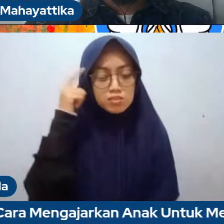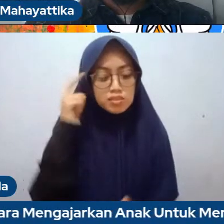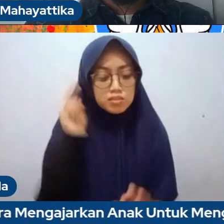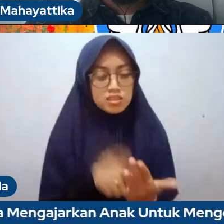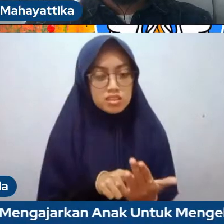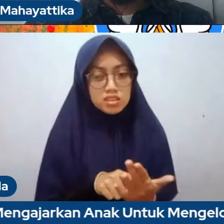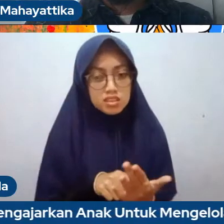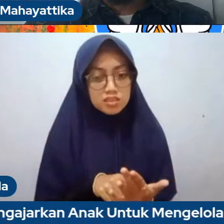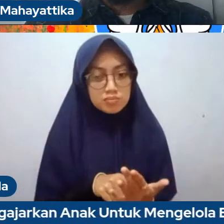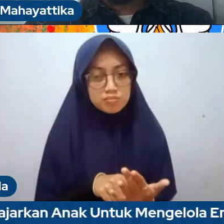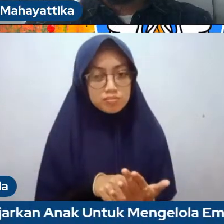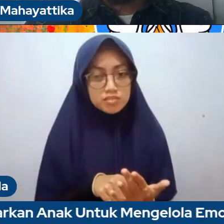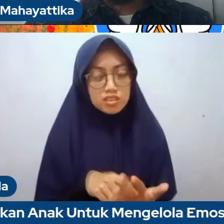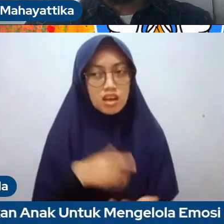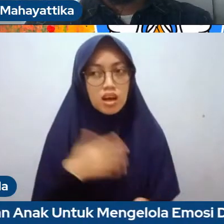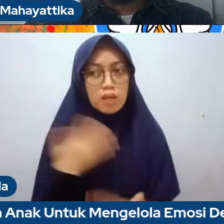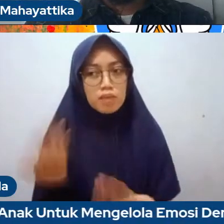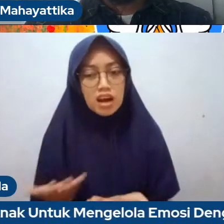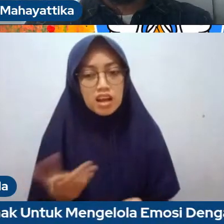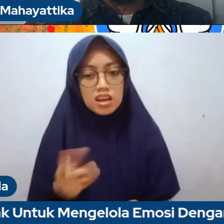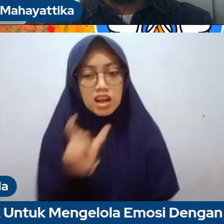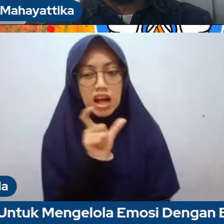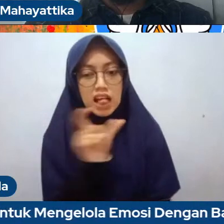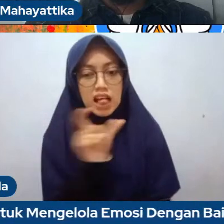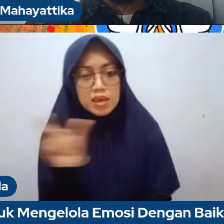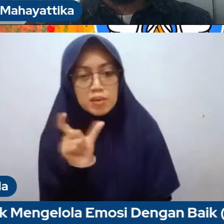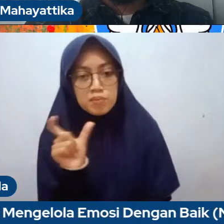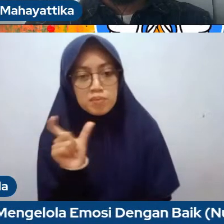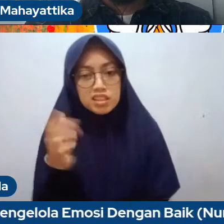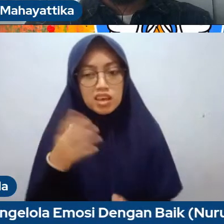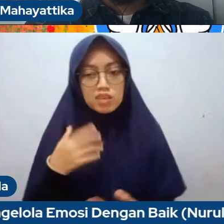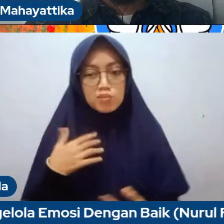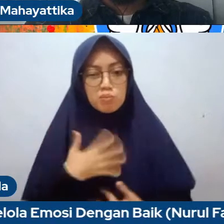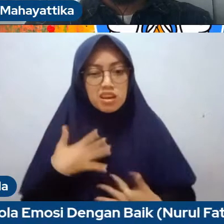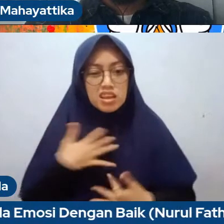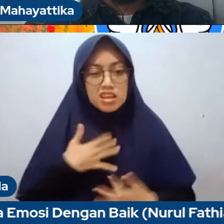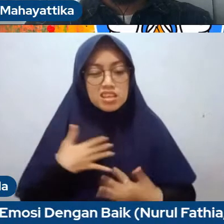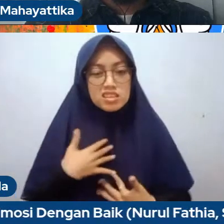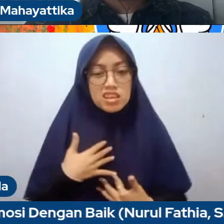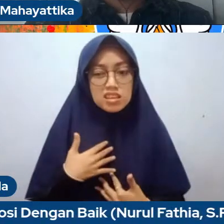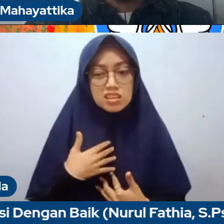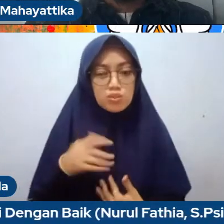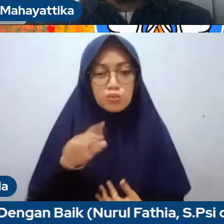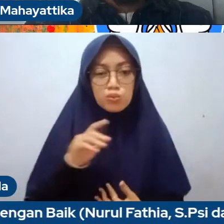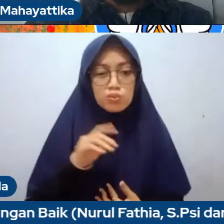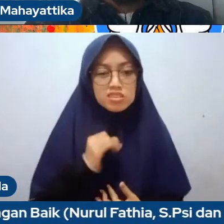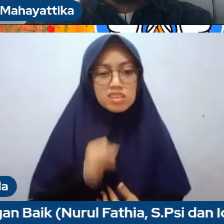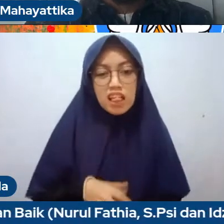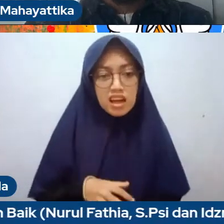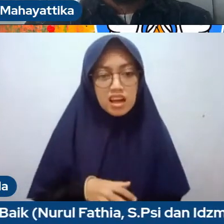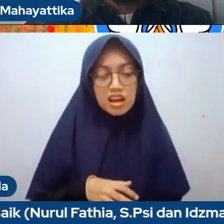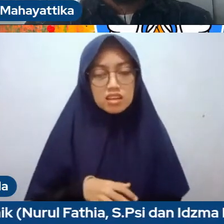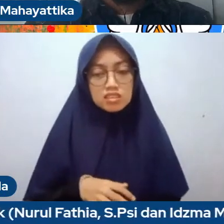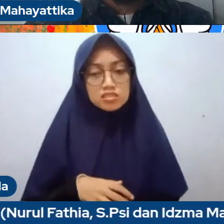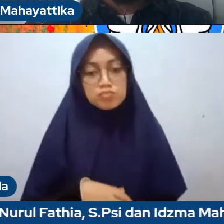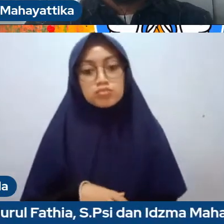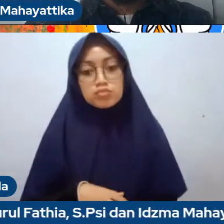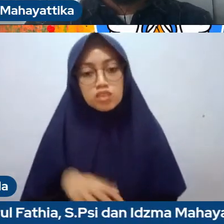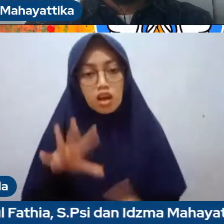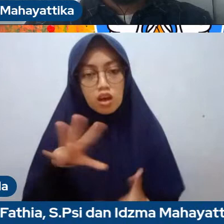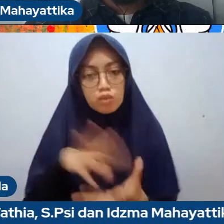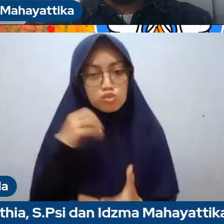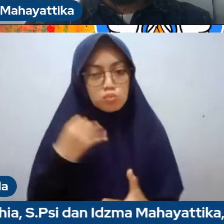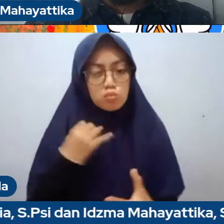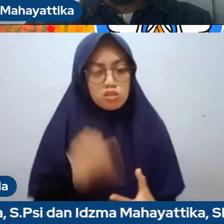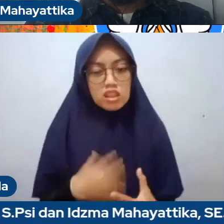ada kalimat atau ada kejadian yang membuat dia merasa dirinya menjadi sumber masalah seperti itu. Nah, berarti kan harus